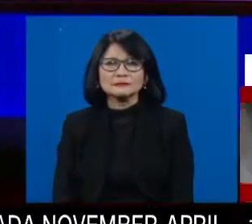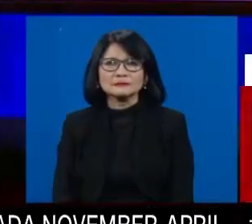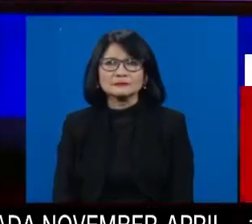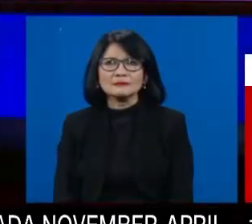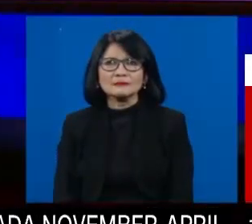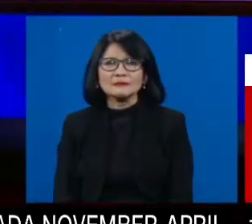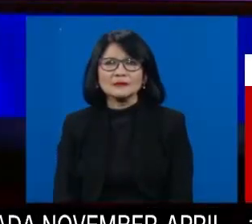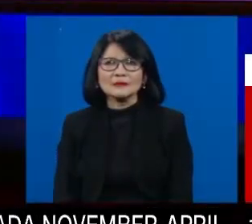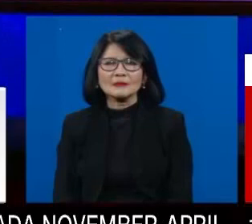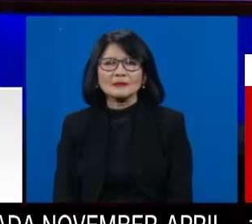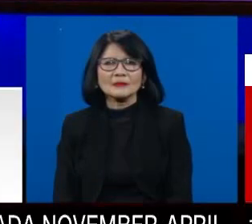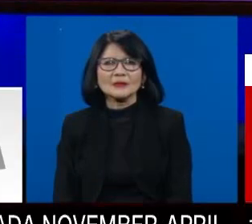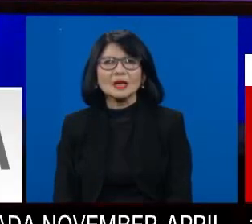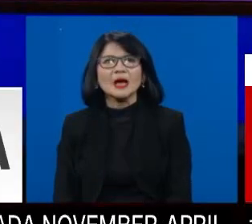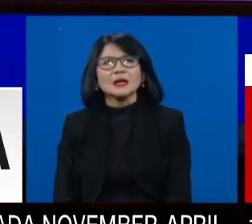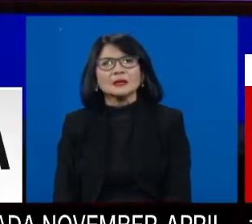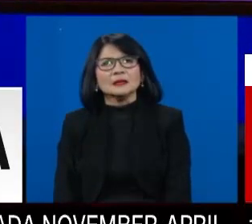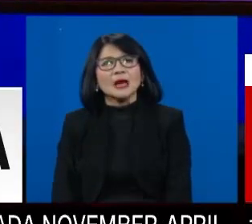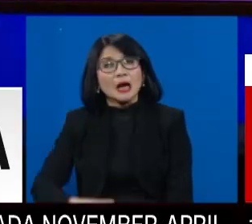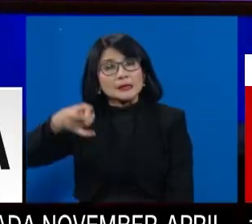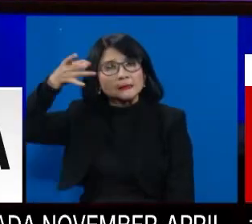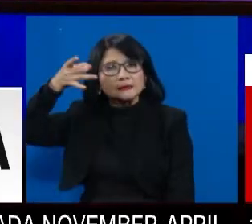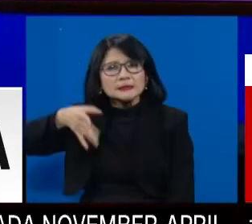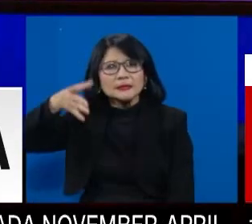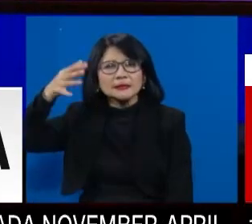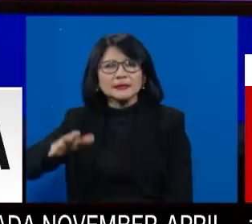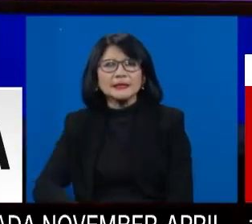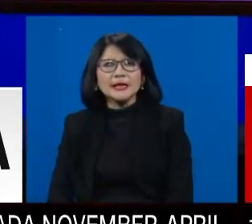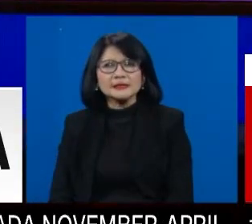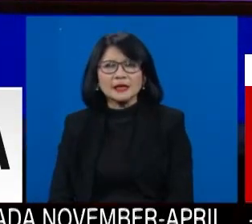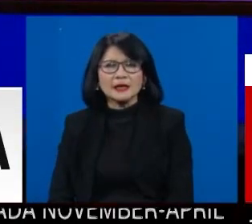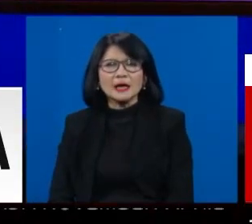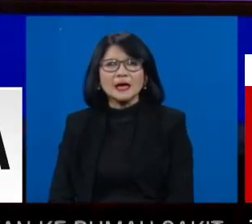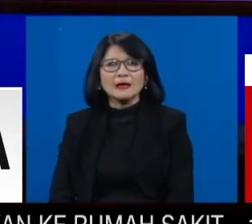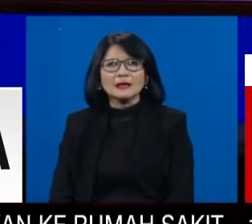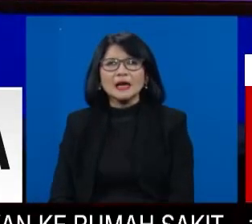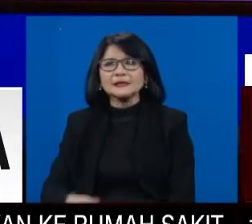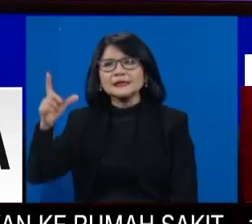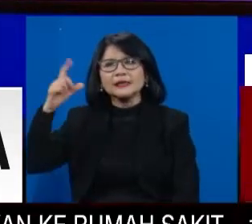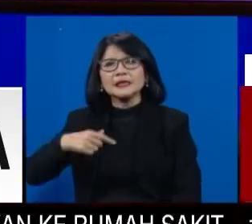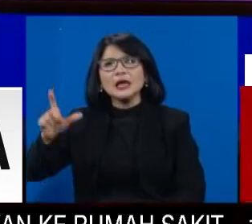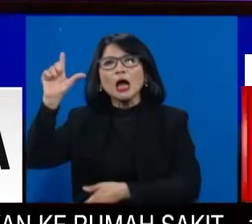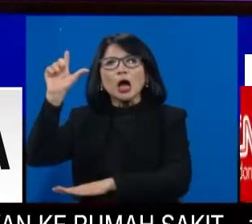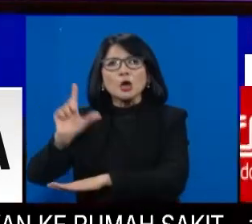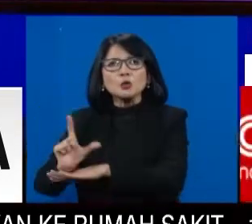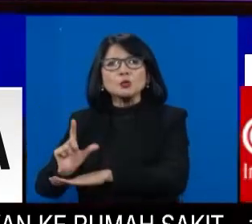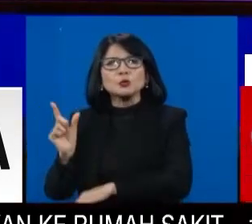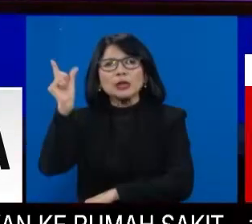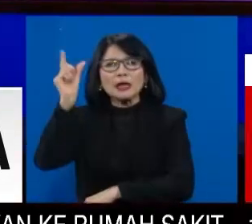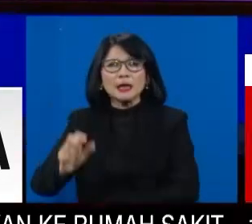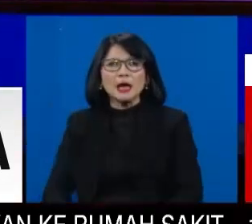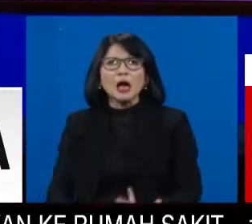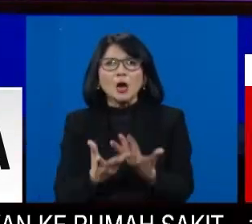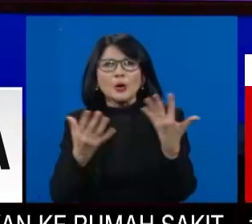Arus deras mulai mengancam rumah warga di Dusun Suka Makmur, Kecamatan Baebunta, Selatan Luwu Utara, Sulawesi Selatan. Warga